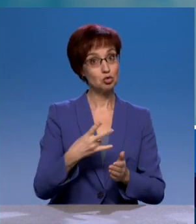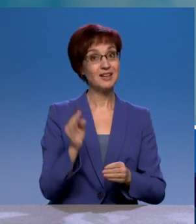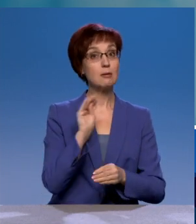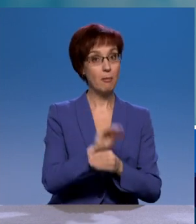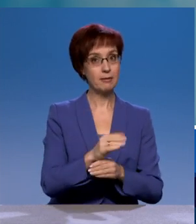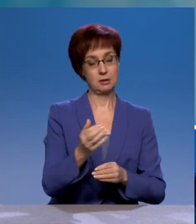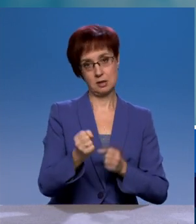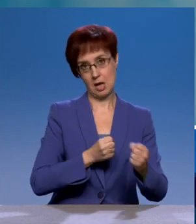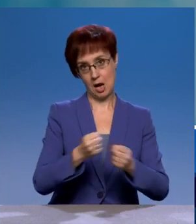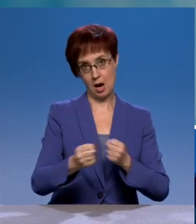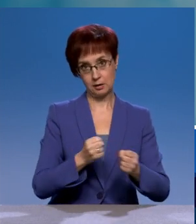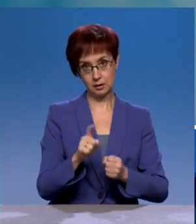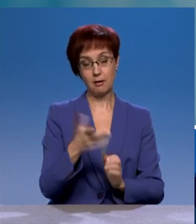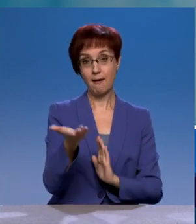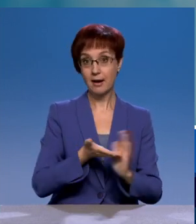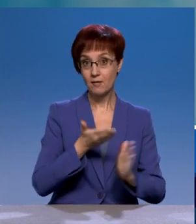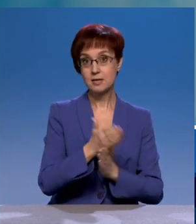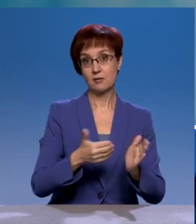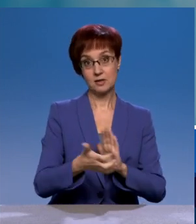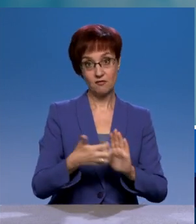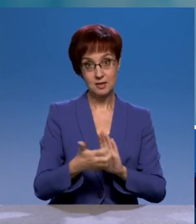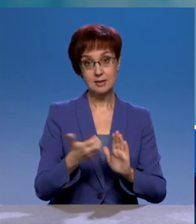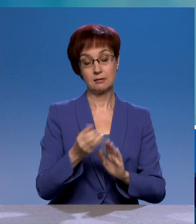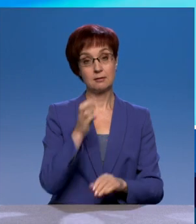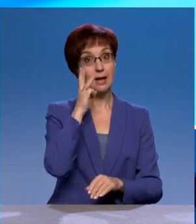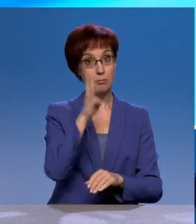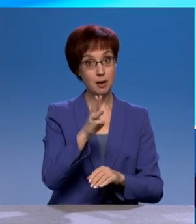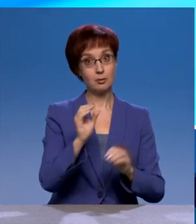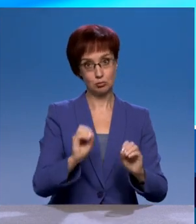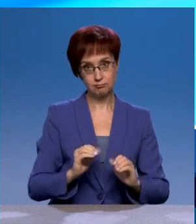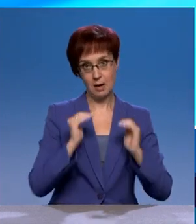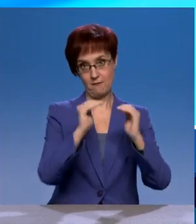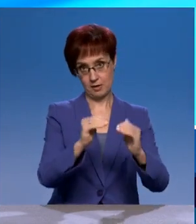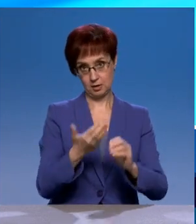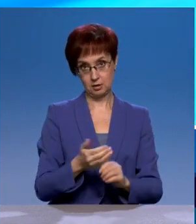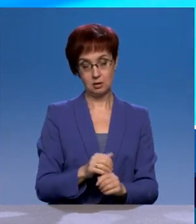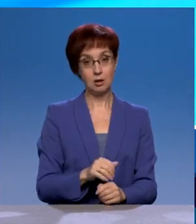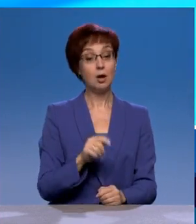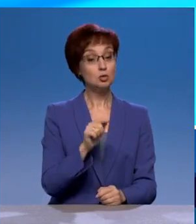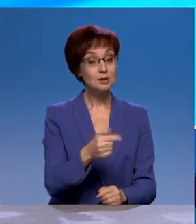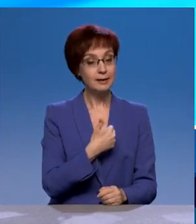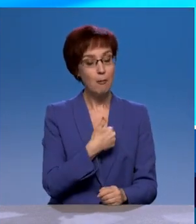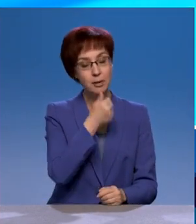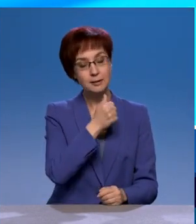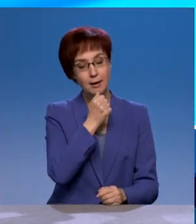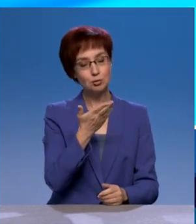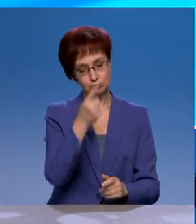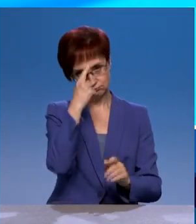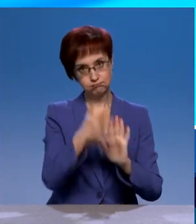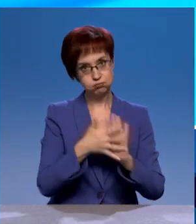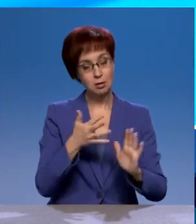Ликвидировать дефицит и повысить оплату труда. Сколько? Я вот к чему. Сколько, значит, они должны это получать тогда? Ну, вы знаете,